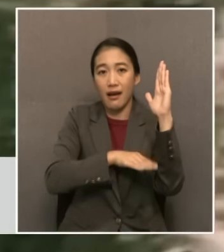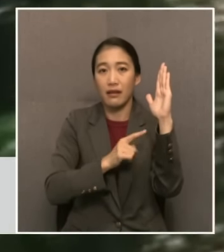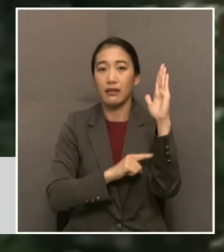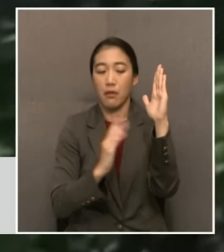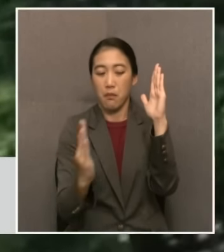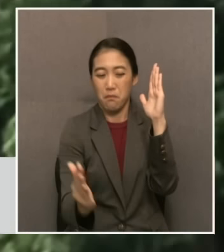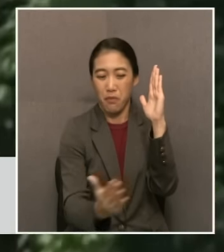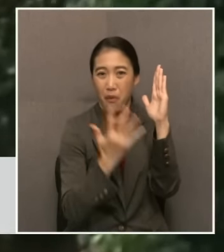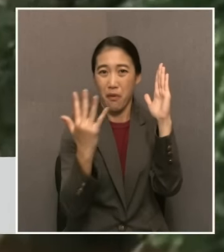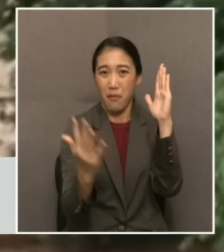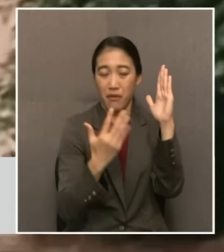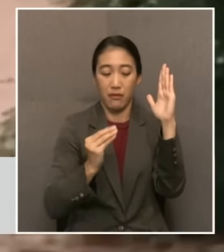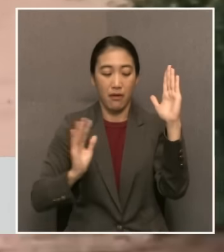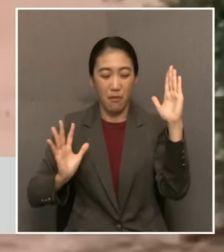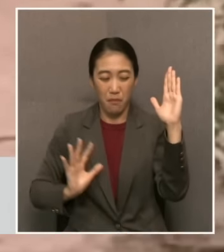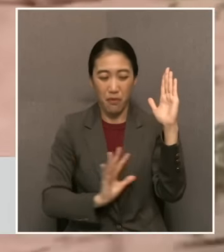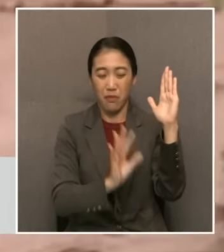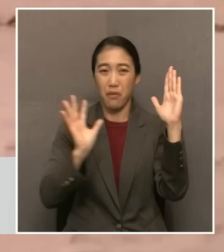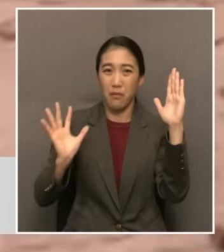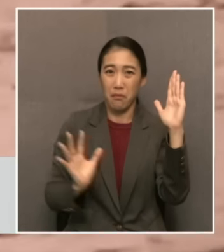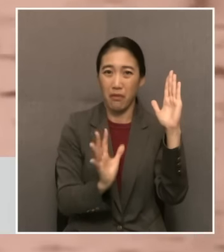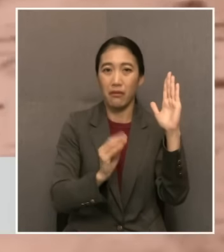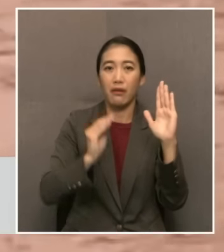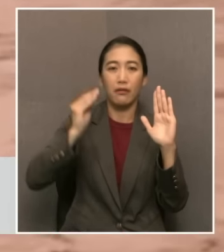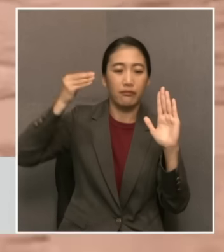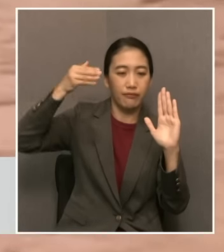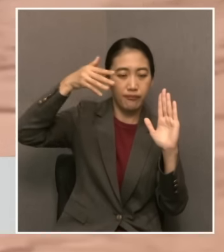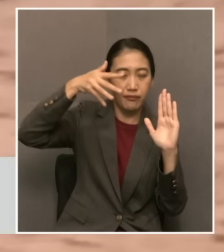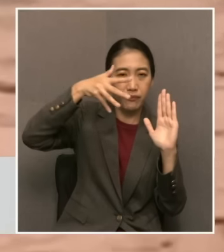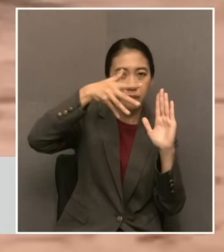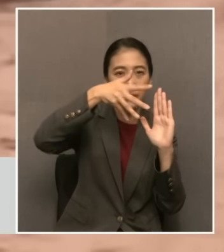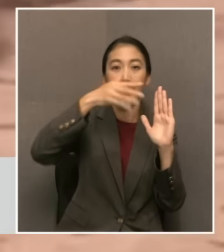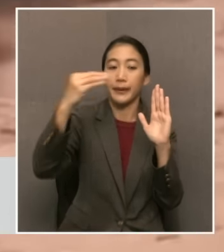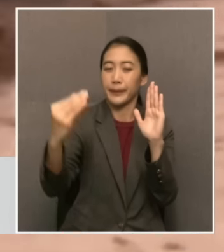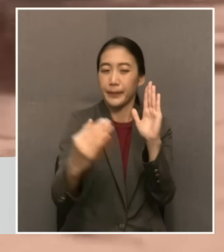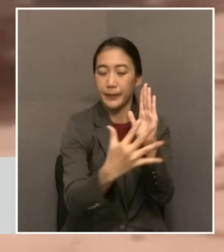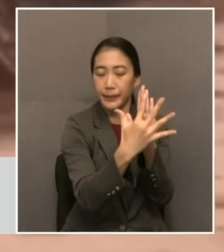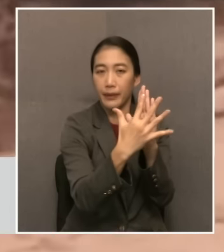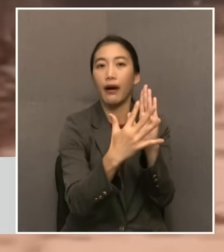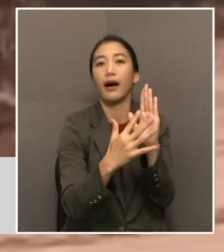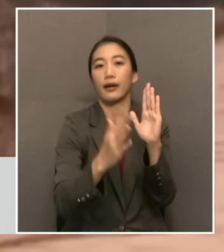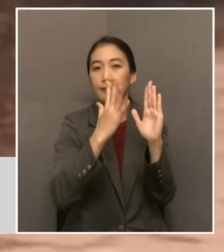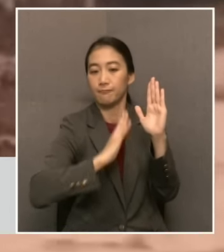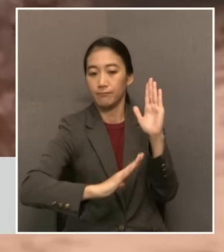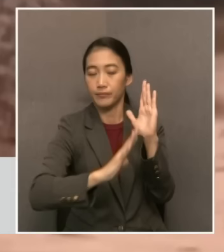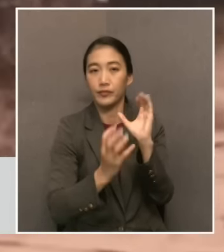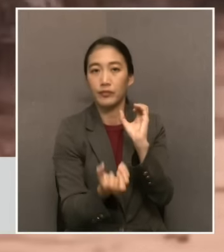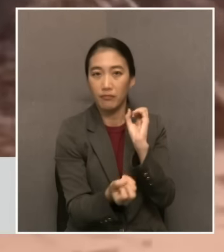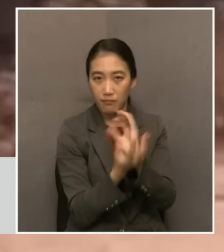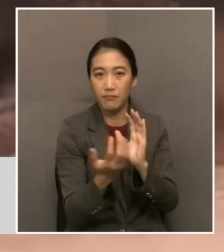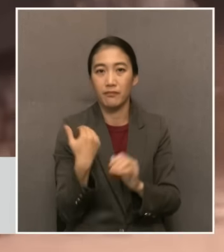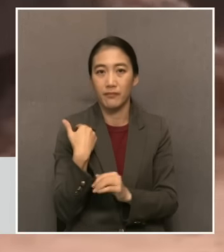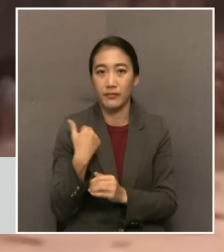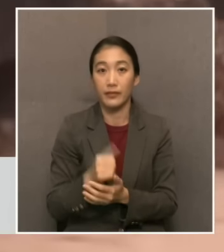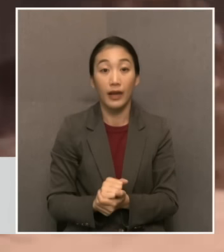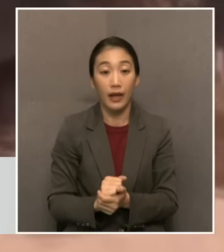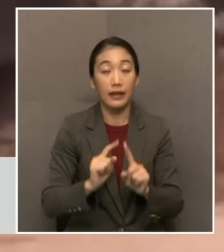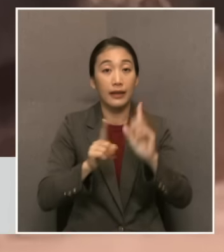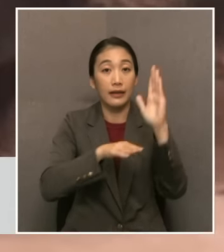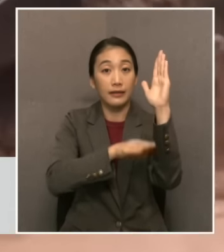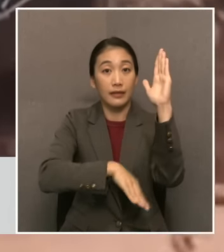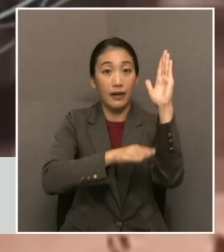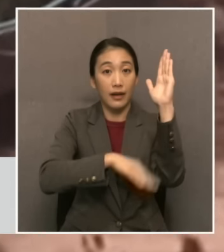เฉียงใต้ปกคลุมภาคเหนือและภาคตะวันออกเฉียงเหนือในขณะที่มรสุมตะวันตกเฉียงใต้ยังคงพัดปกคลุม